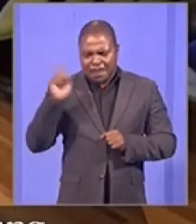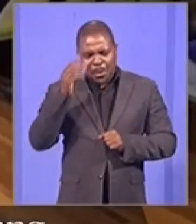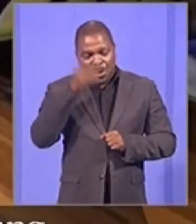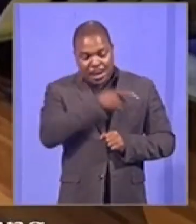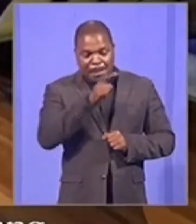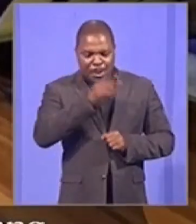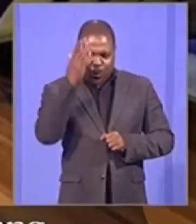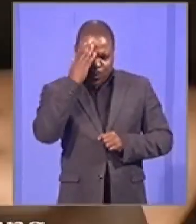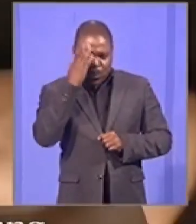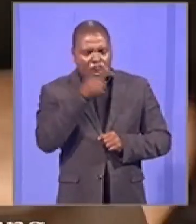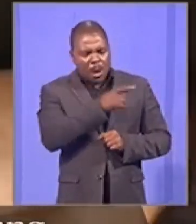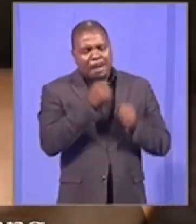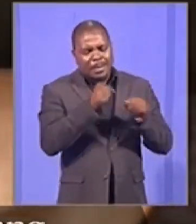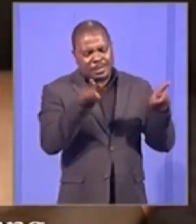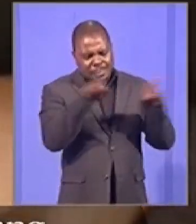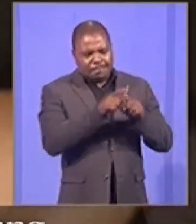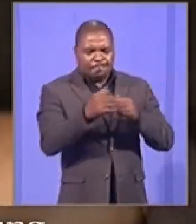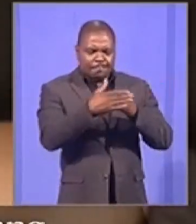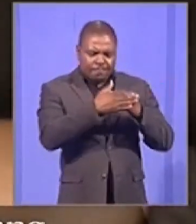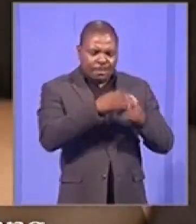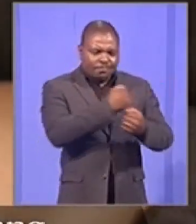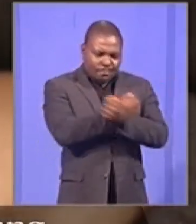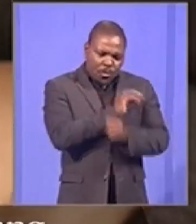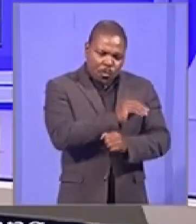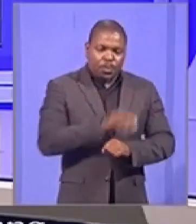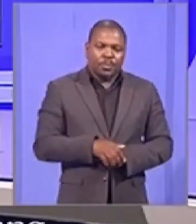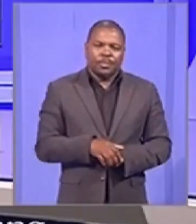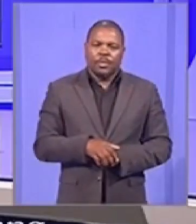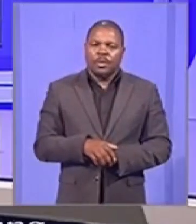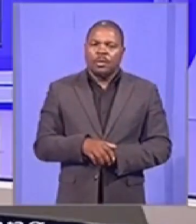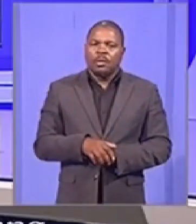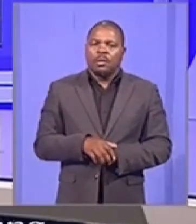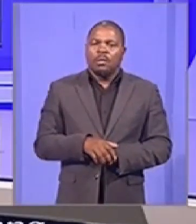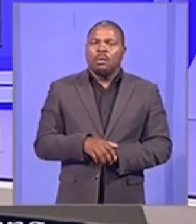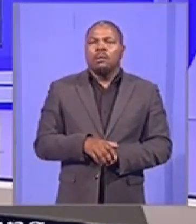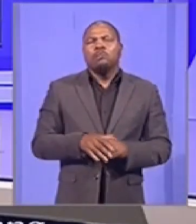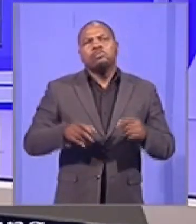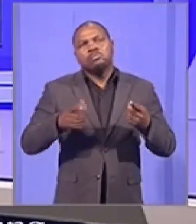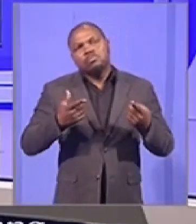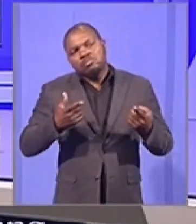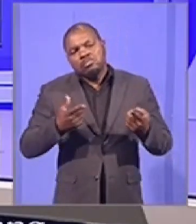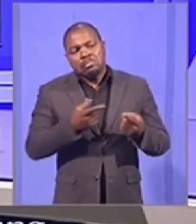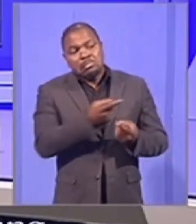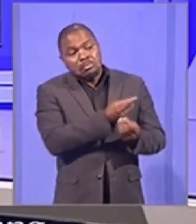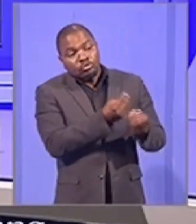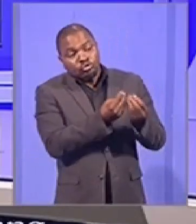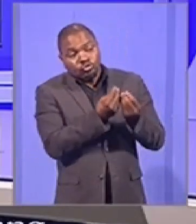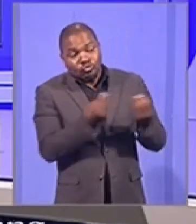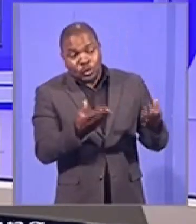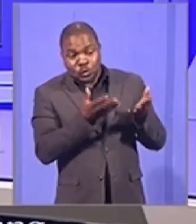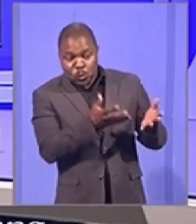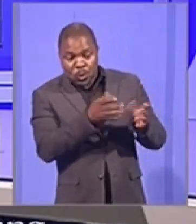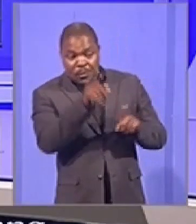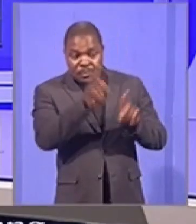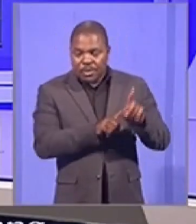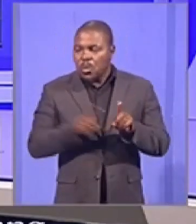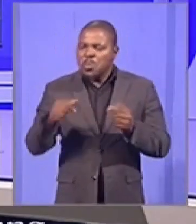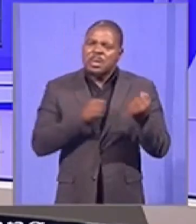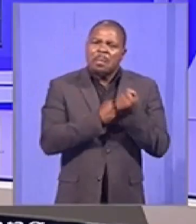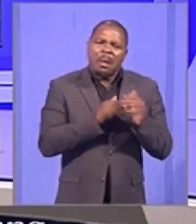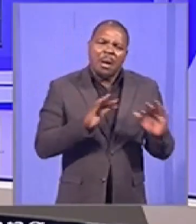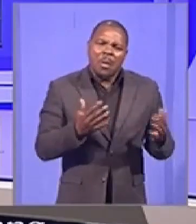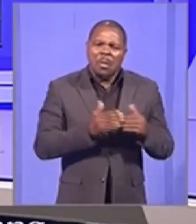ntse ba le ka tsile ba leng ka teng. Ke kemonokeng efe e re ka e nayang barutwana ba ba ntseng jaana ga jaana le mo